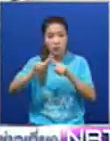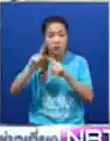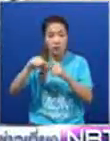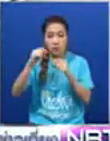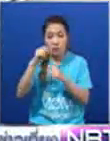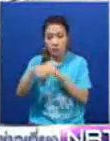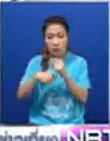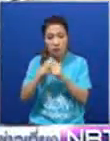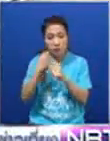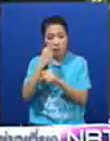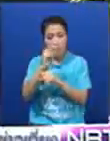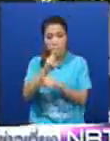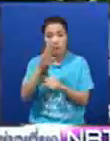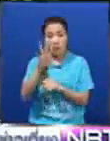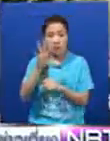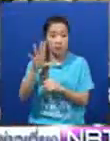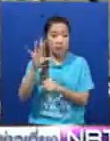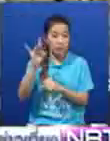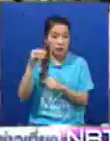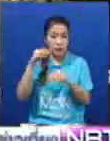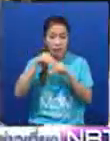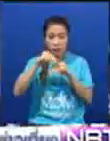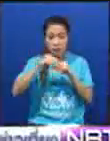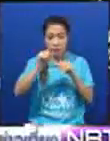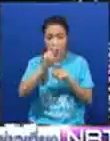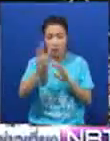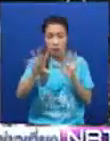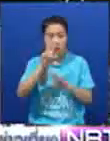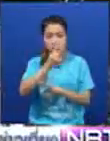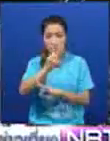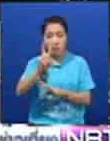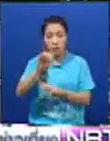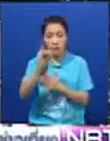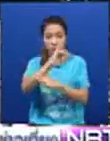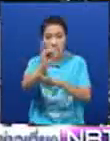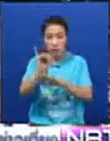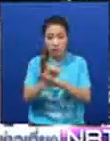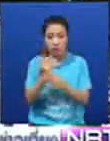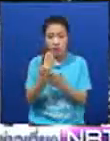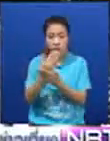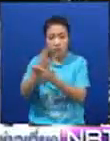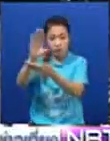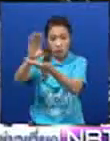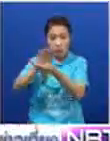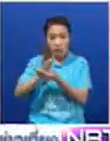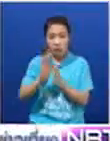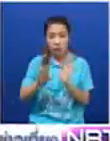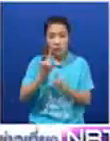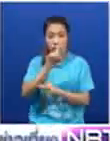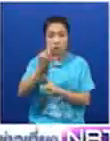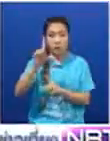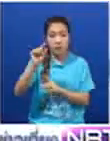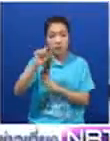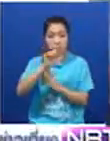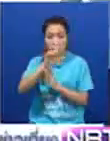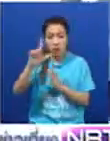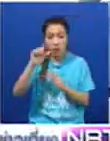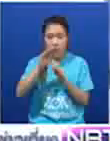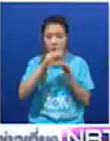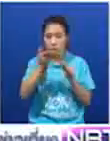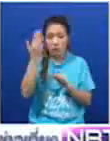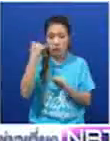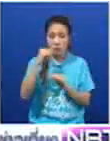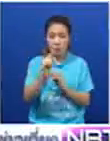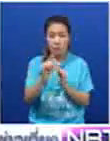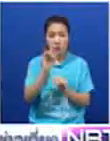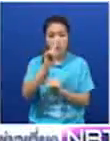าปีปี2558เพิ่มอีก2ล้านไร่และเพิ่มงบประมาณอีก120ล้านบาทจากเดิมตั้งไว้1ล้าน